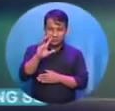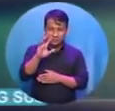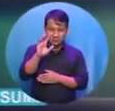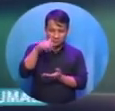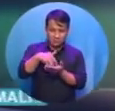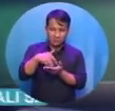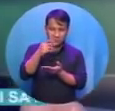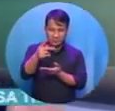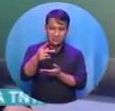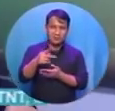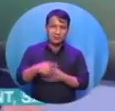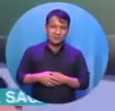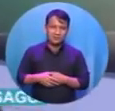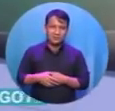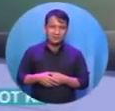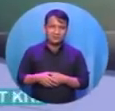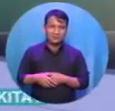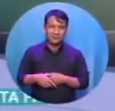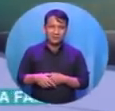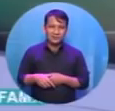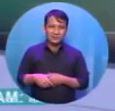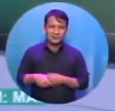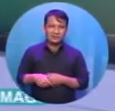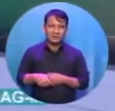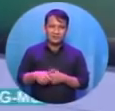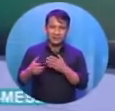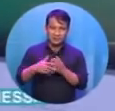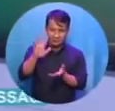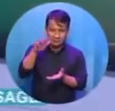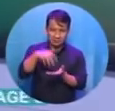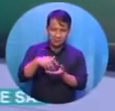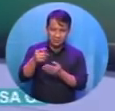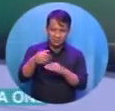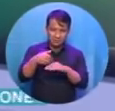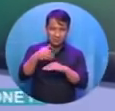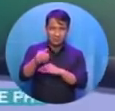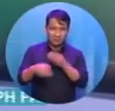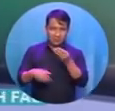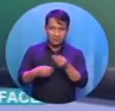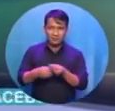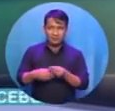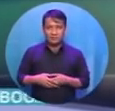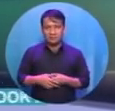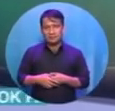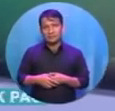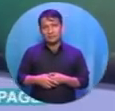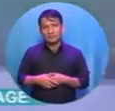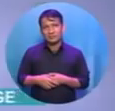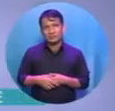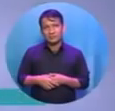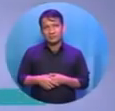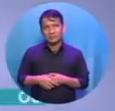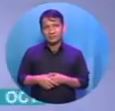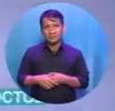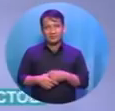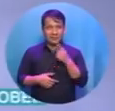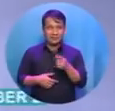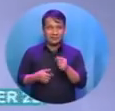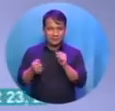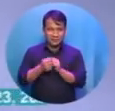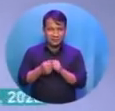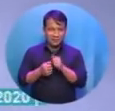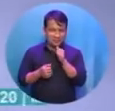niyan. O, di ba? 5,000 coming your way. 3 o'clock. Hindi na sa'yo. Okay?